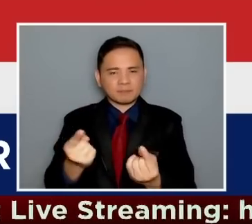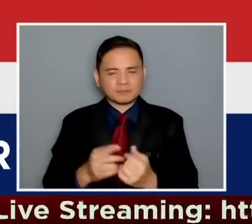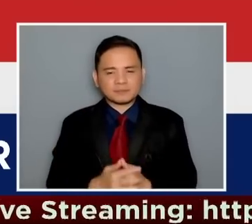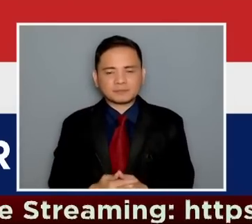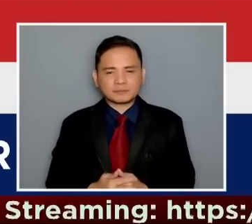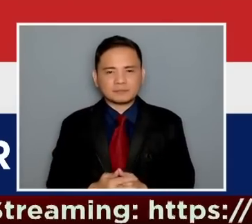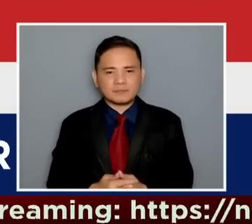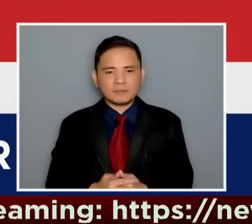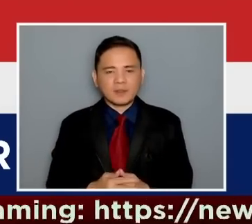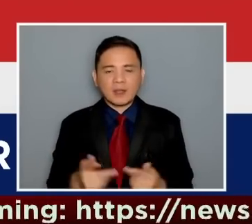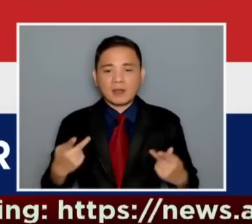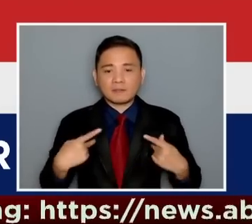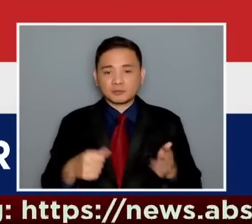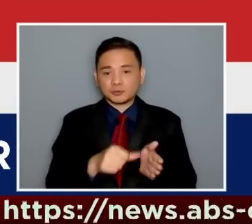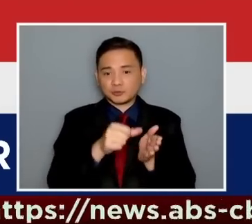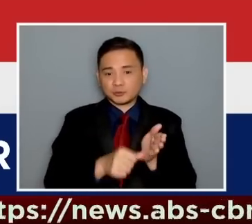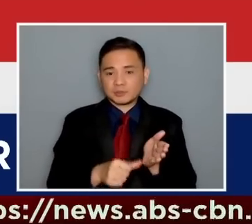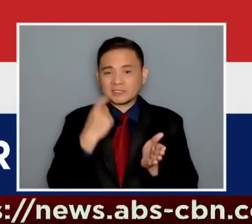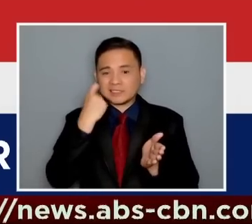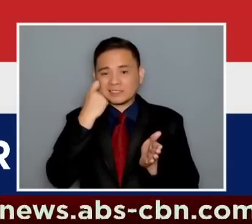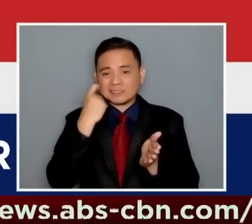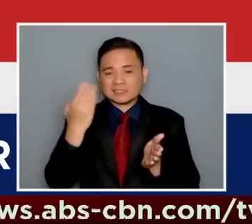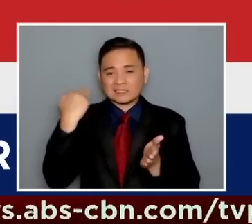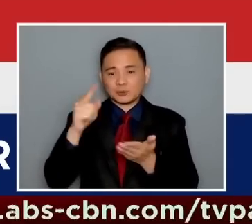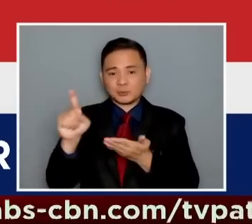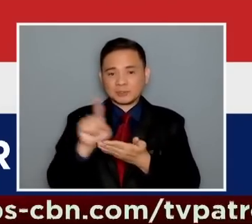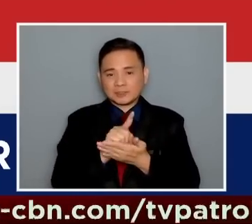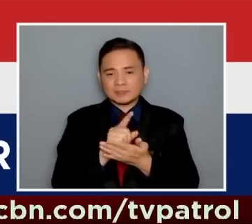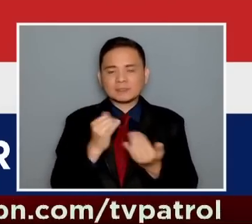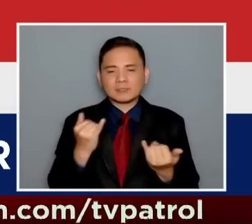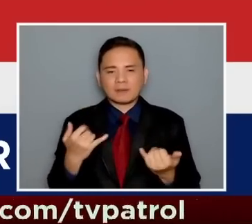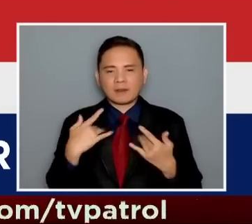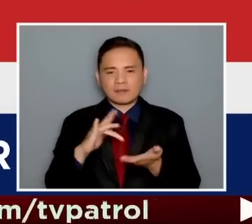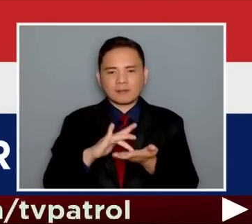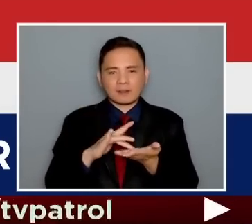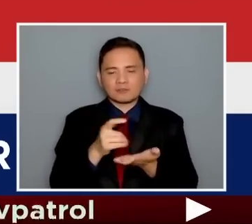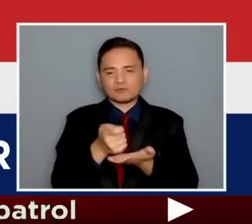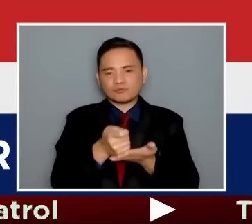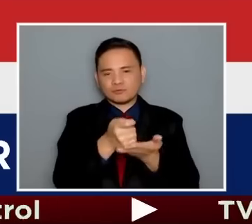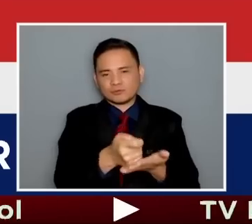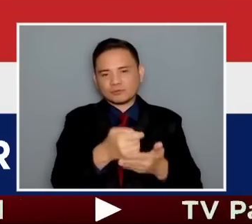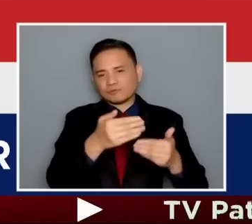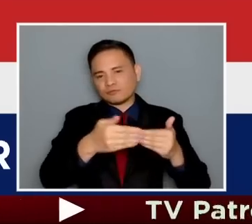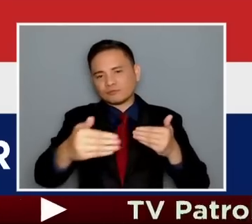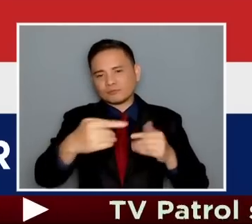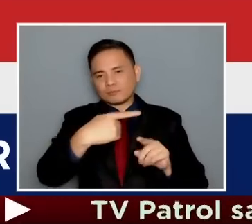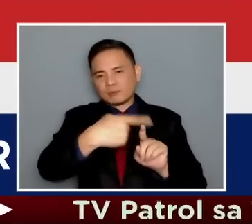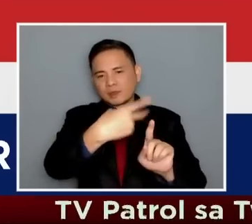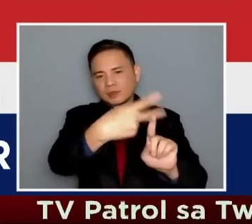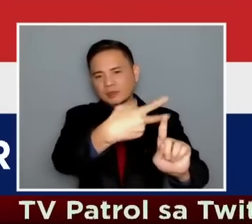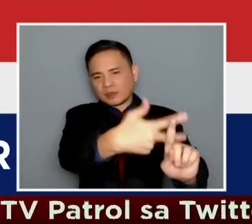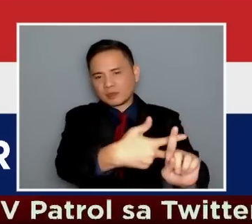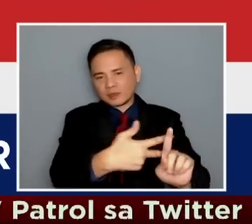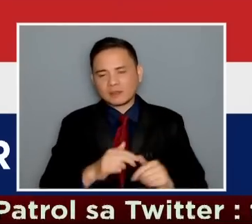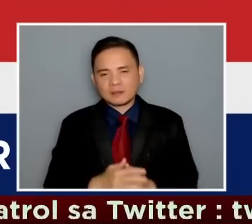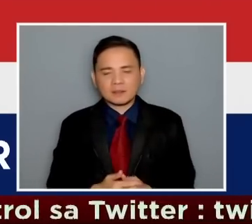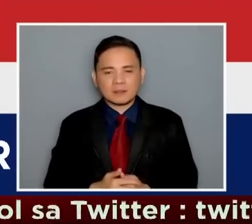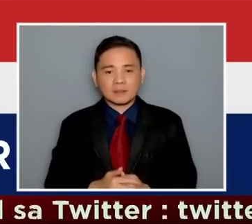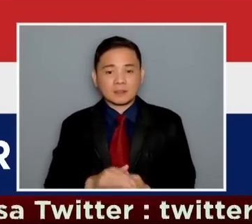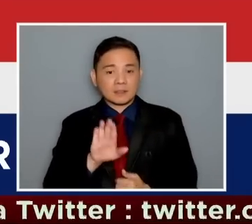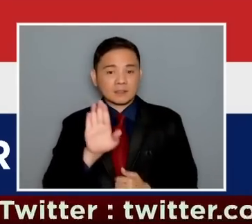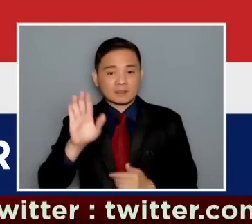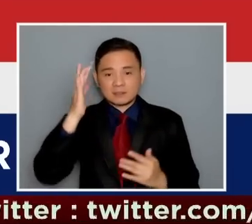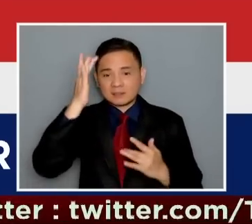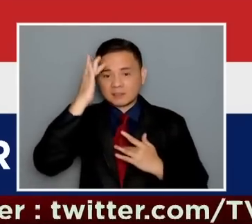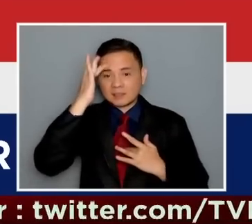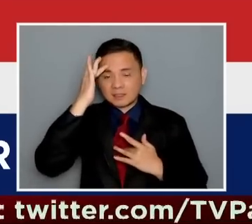niya ang surgery noong 1 linggo at sasailalim siya sa treatment sa mga susunod na buwan. Sa kabila naman ng sakit, iginiit ni Tenorio